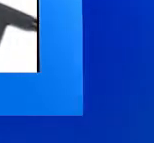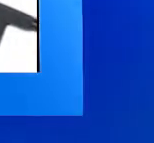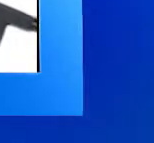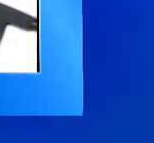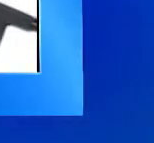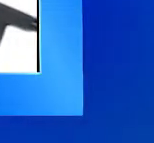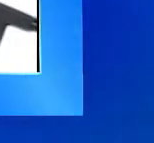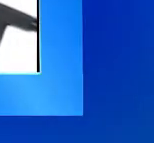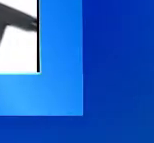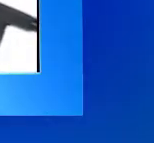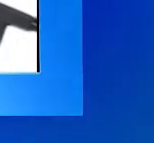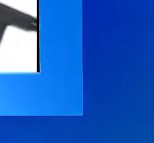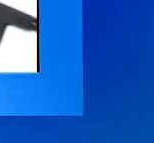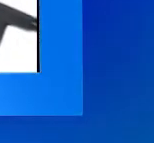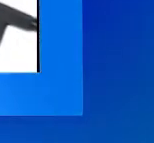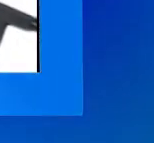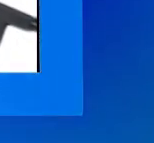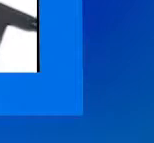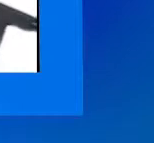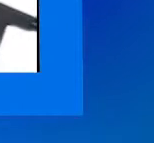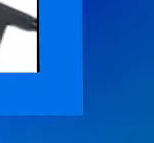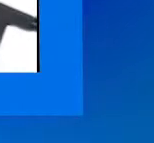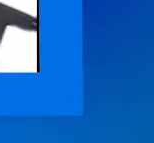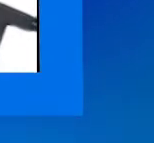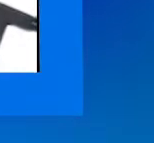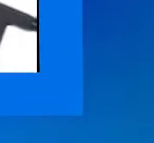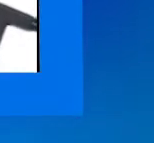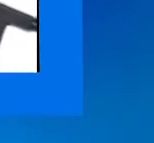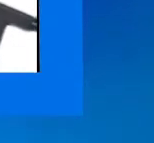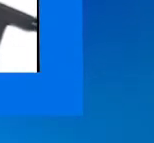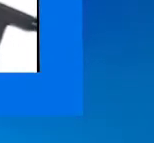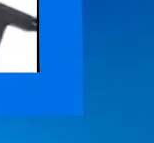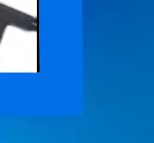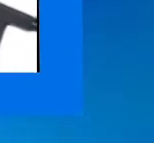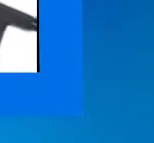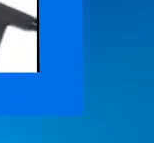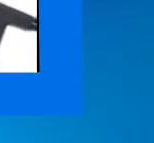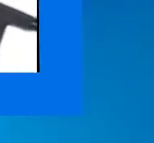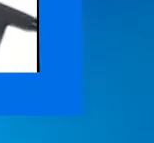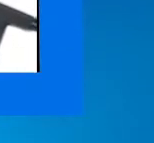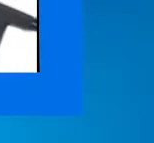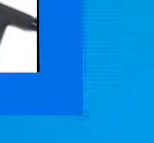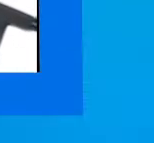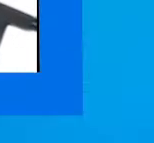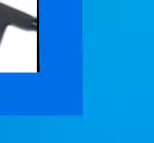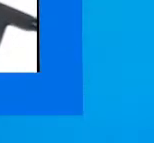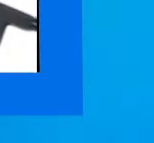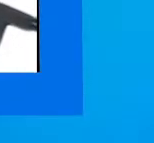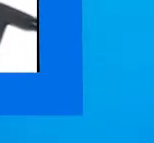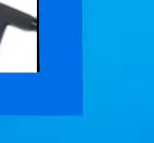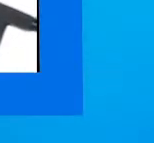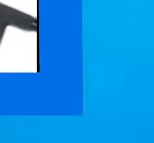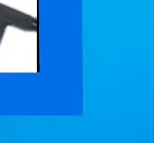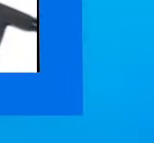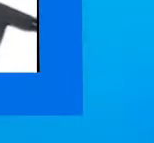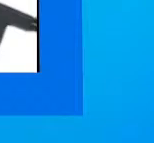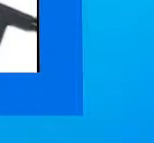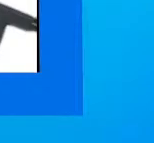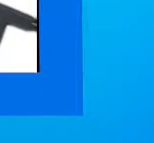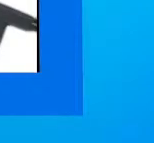chose que Dieu a mis dans le cœur de notre Père qui est le siège